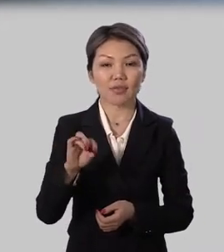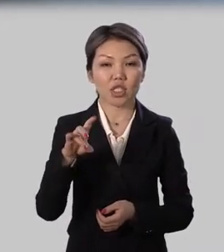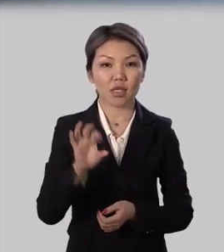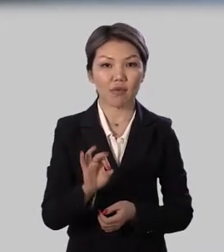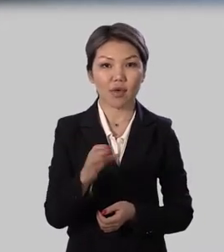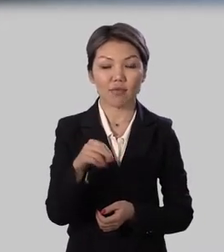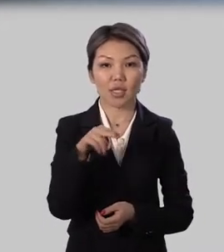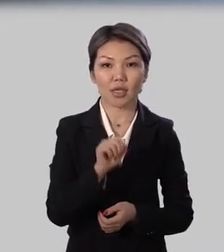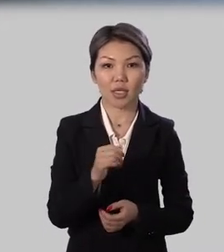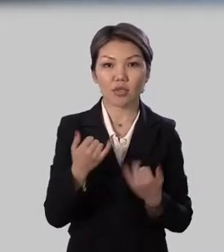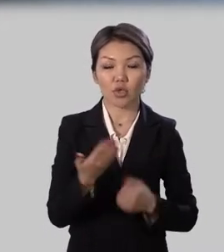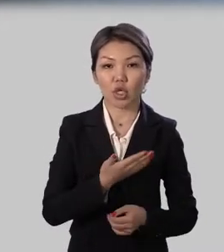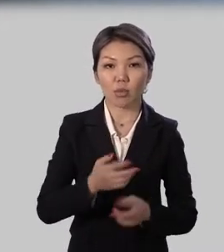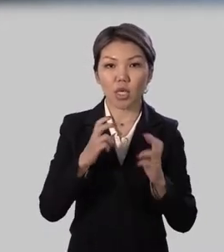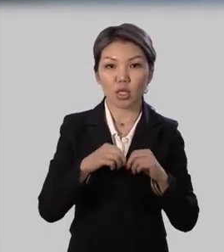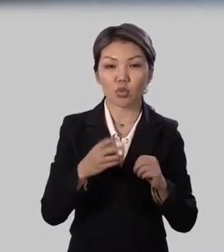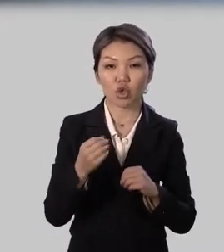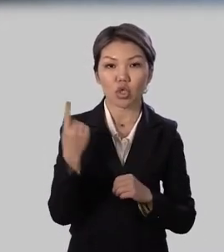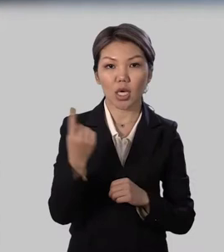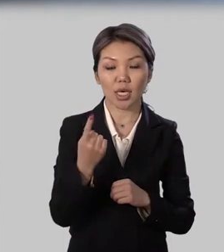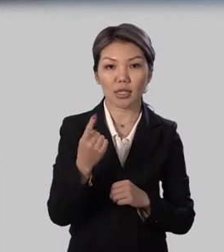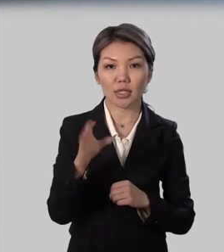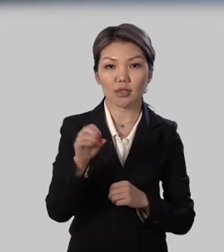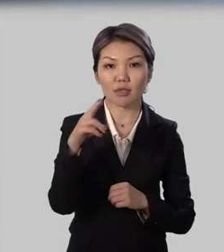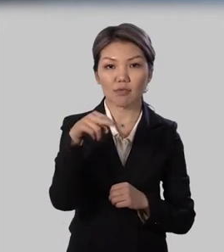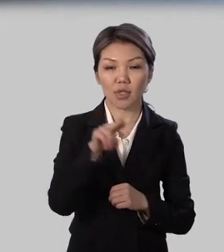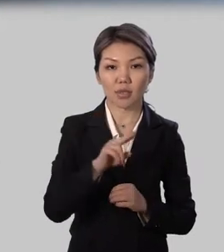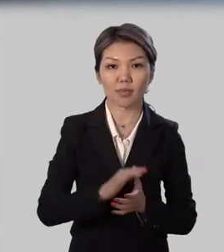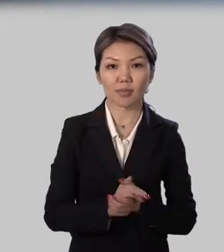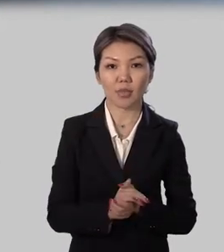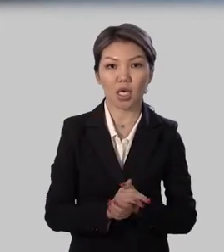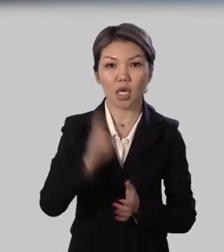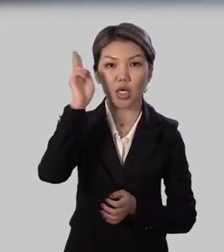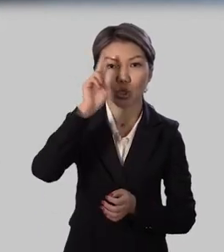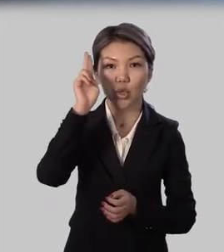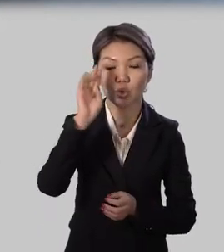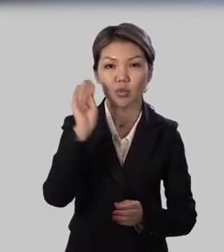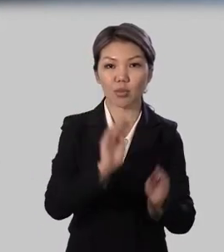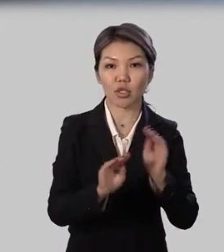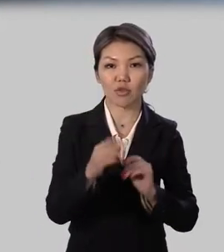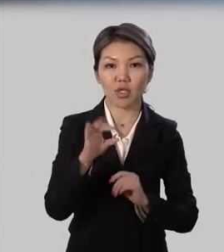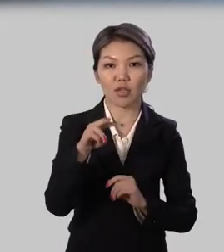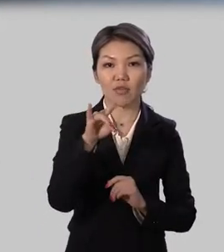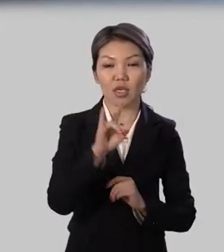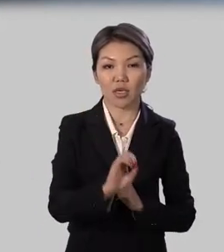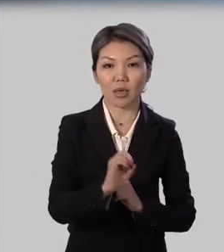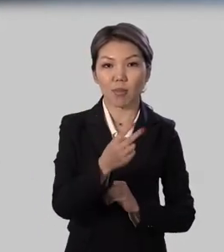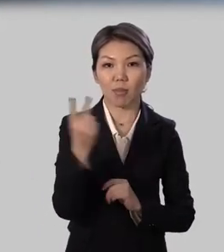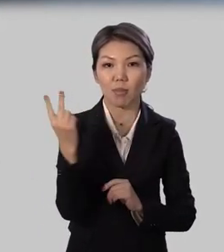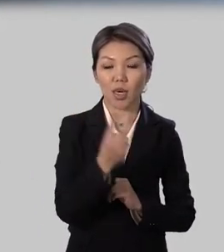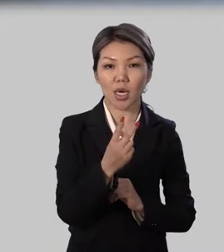один признак глагола вид научимся образовывать видовые пары и ответим на вопрос